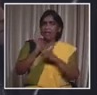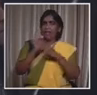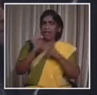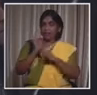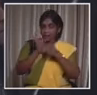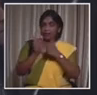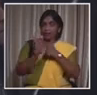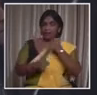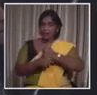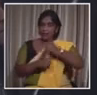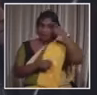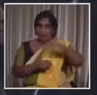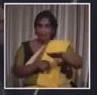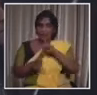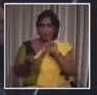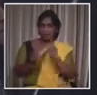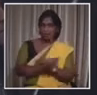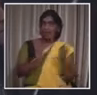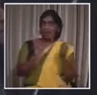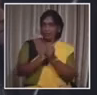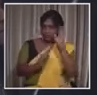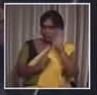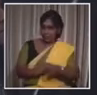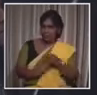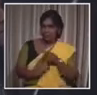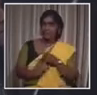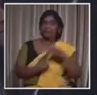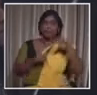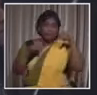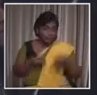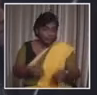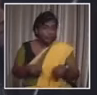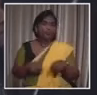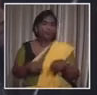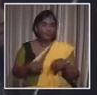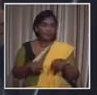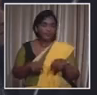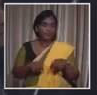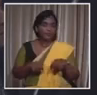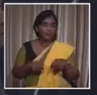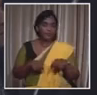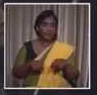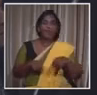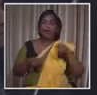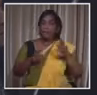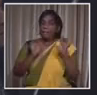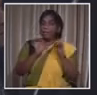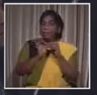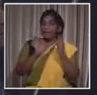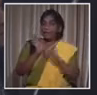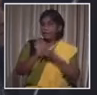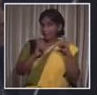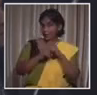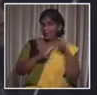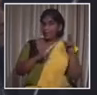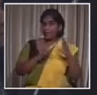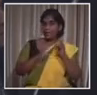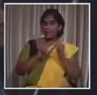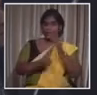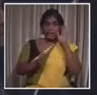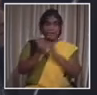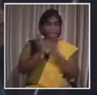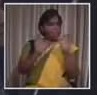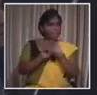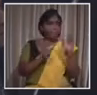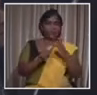කරලා සාක්ෂි සැඟවීමට උත්සාහ කරනවා කියන එක. දැන් වෙනකොට PMD එක ජනාධිපති මාධ්‍යංශයට ගිය